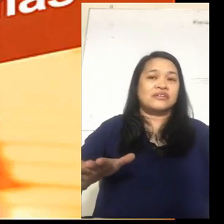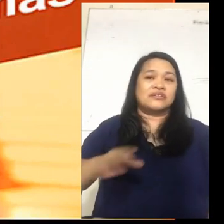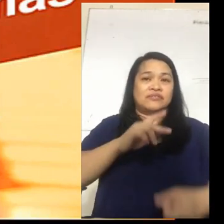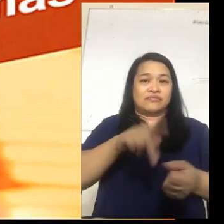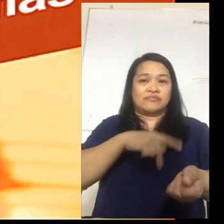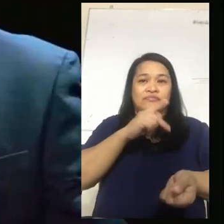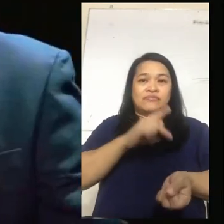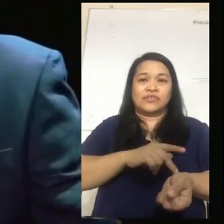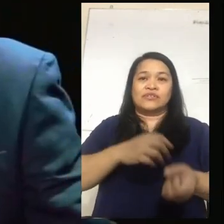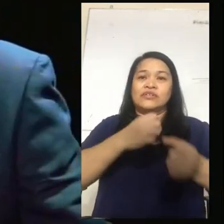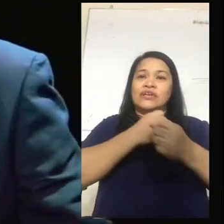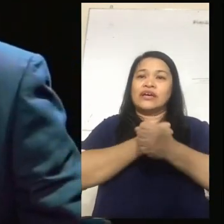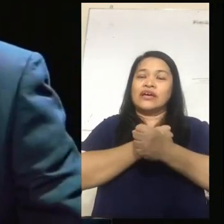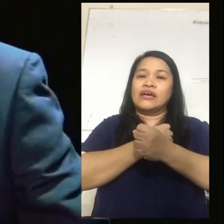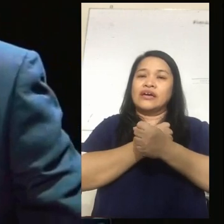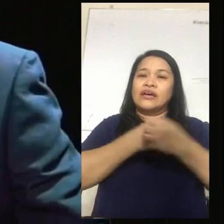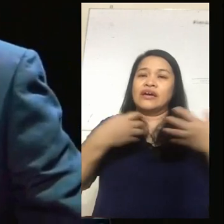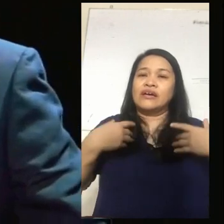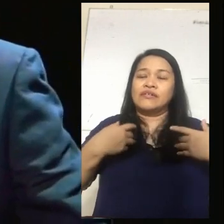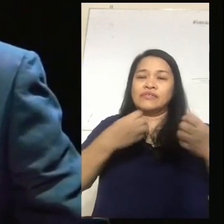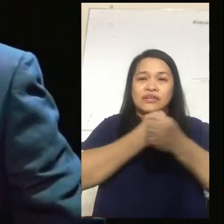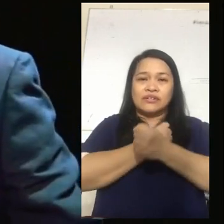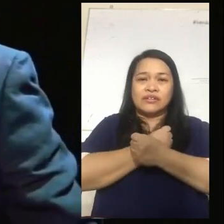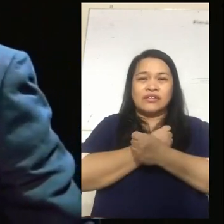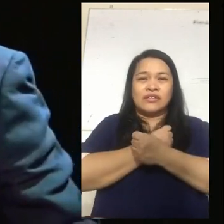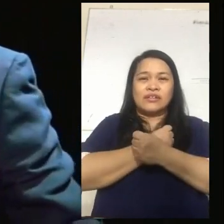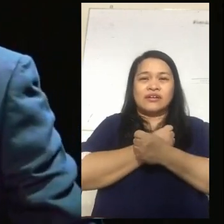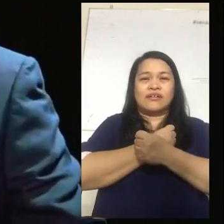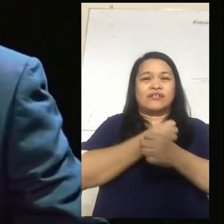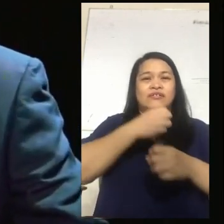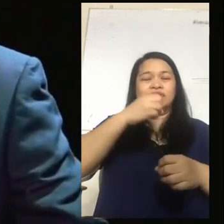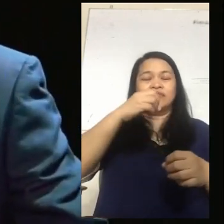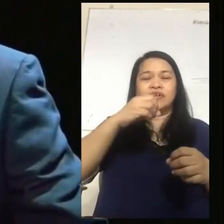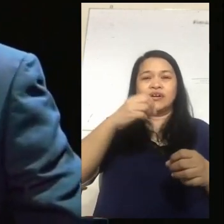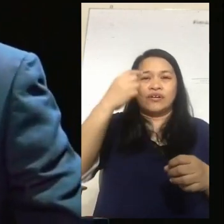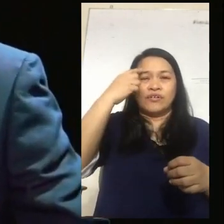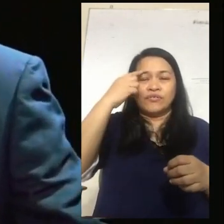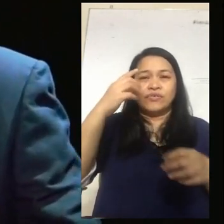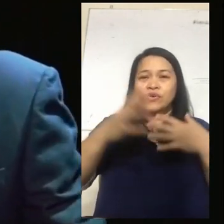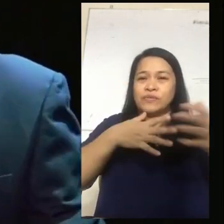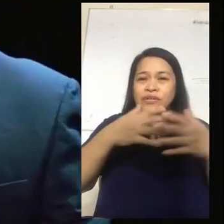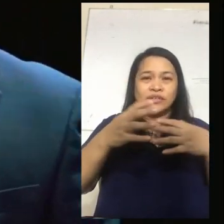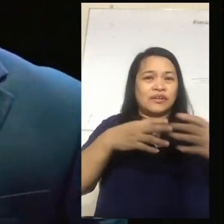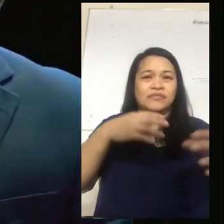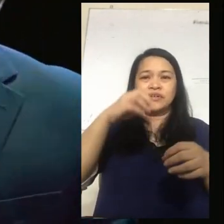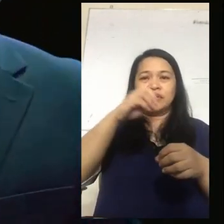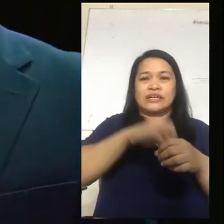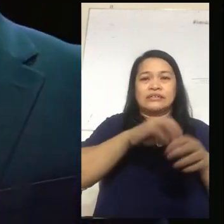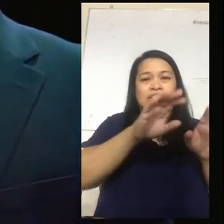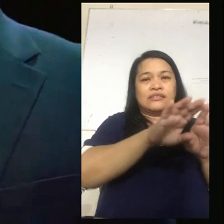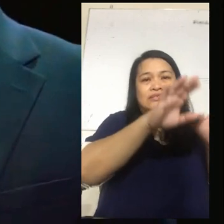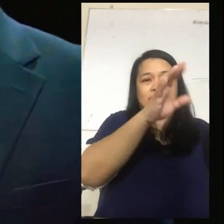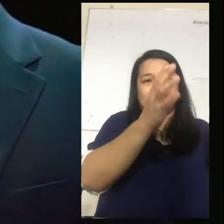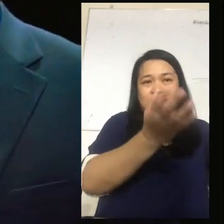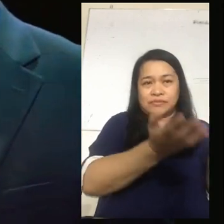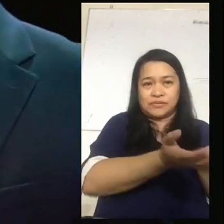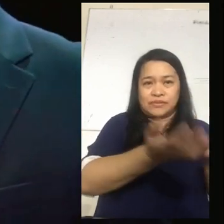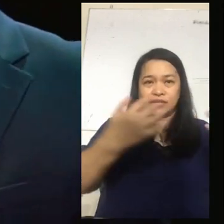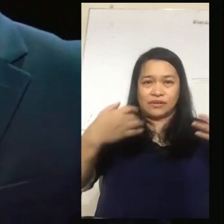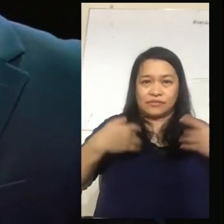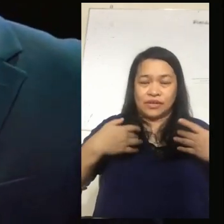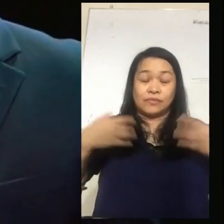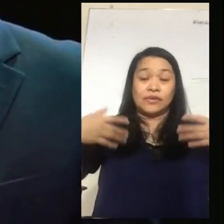world. You know, yan ang isa kong mga panalangin. Meron tayong mga young people sa Word